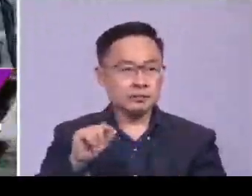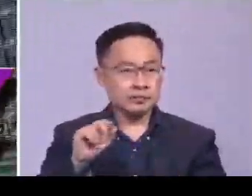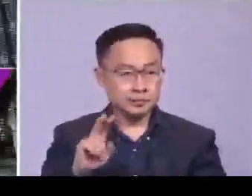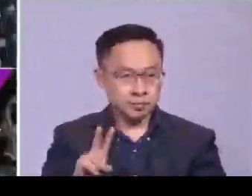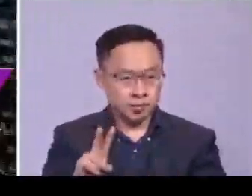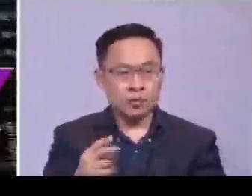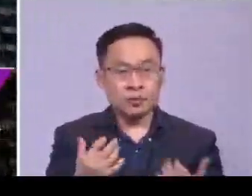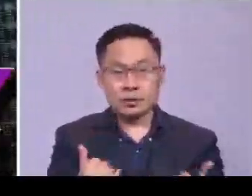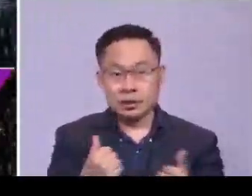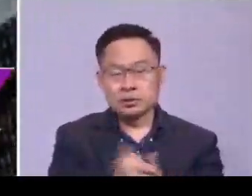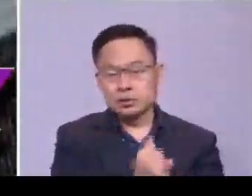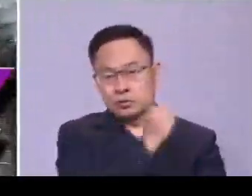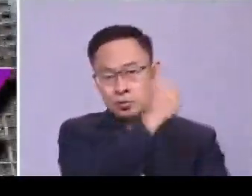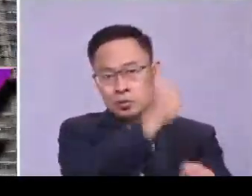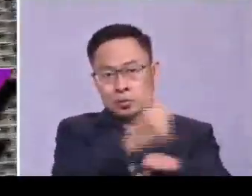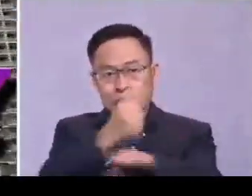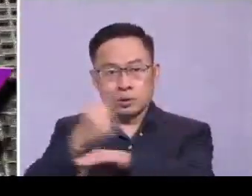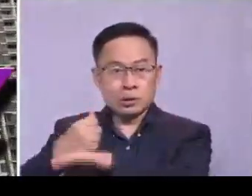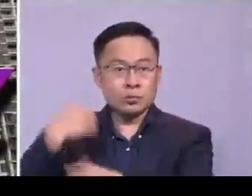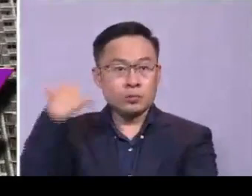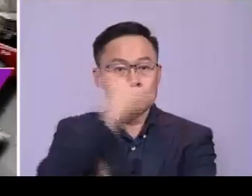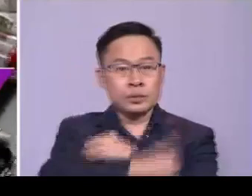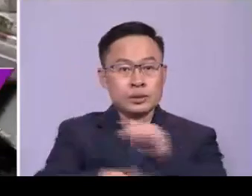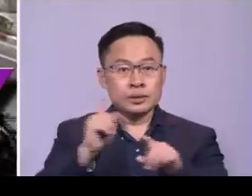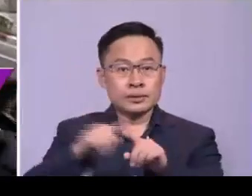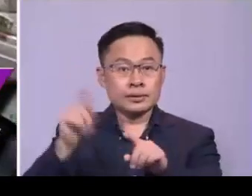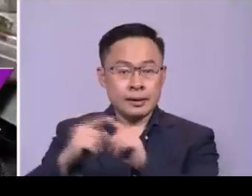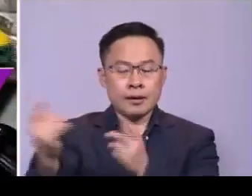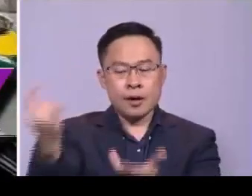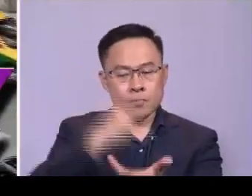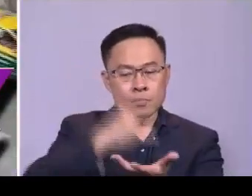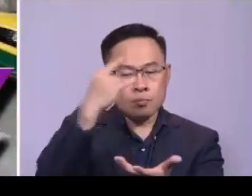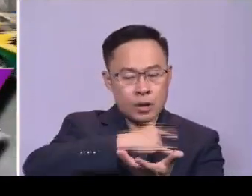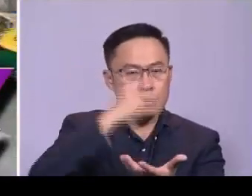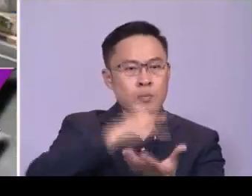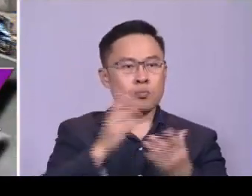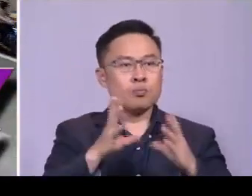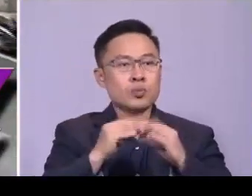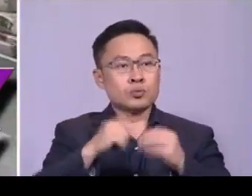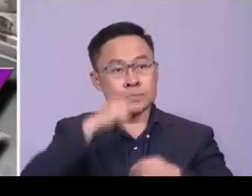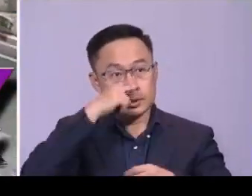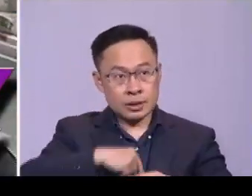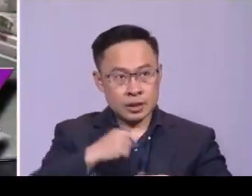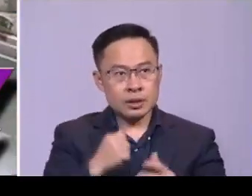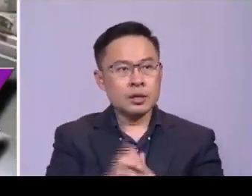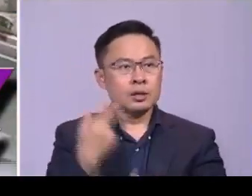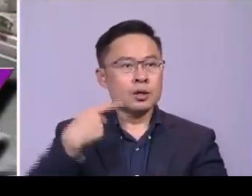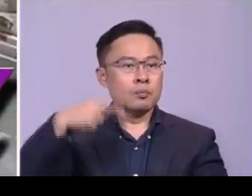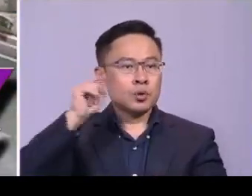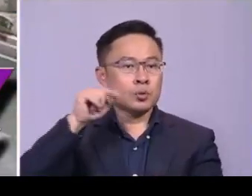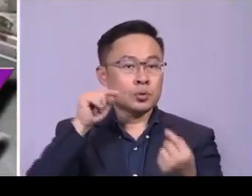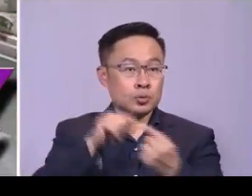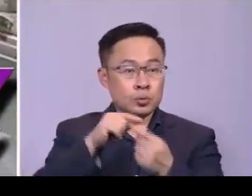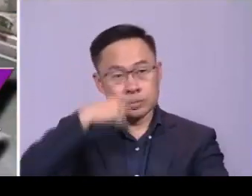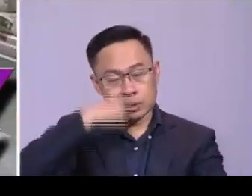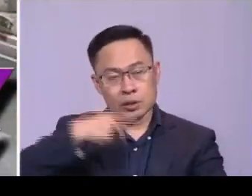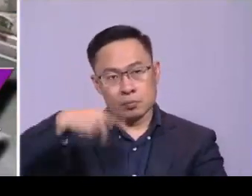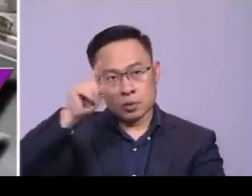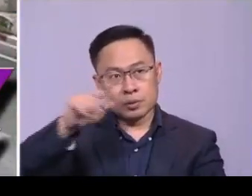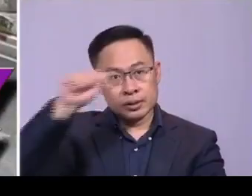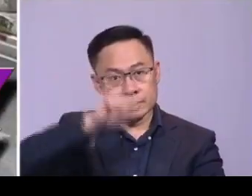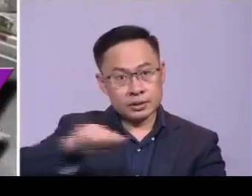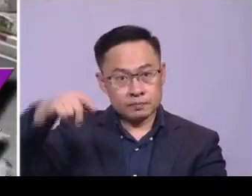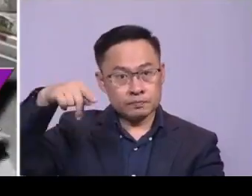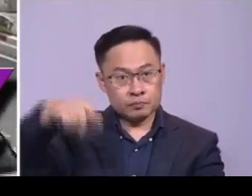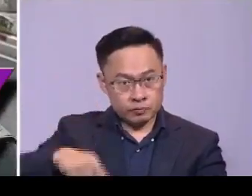ประชุมระดับผู้นำเขตเศรษฐกิจเอเปกและการประชุมอื่นๆที่เกี่ยวข้องในปีนี้นะคะจะเป็นประโยชน์ทั้งไทยแล้วก็ภูมิภาคเอเชียแปซิฟิก